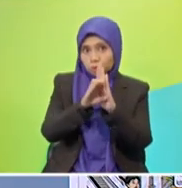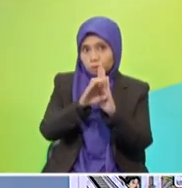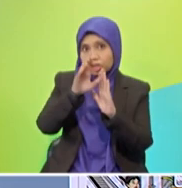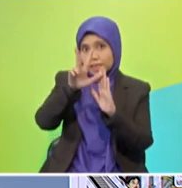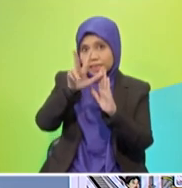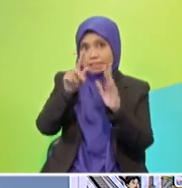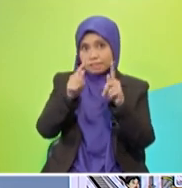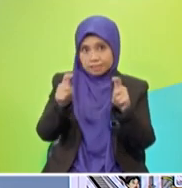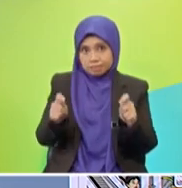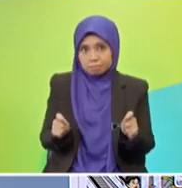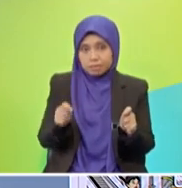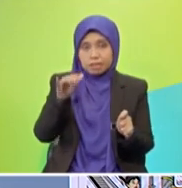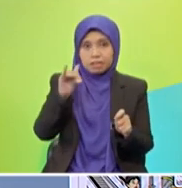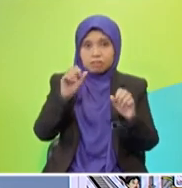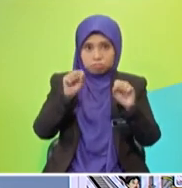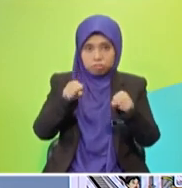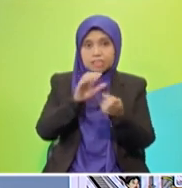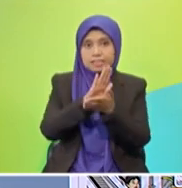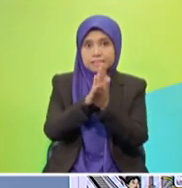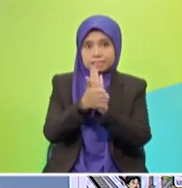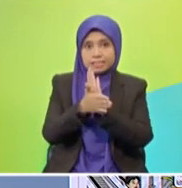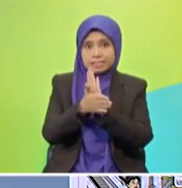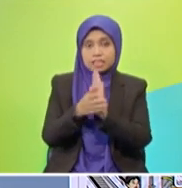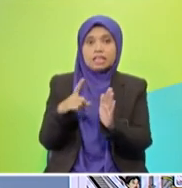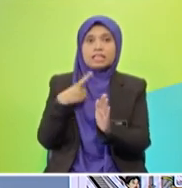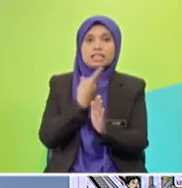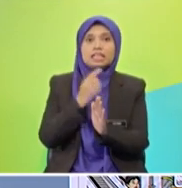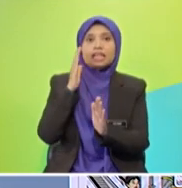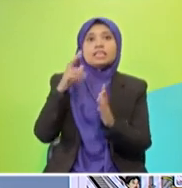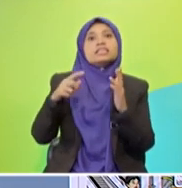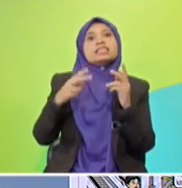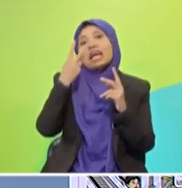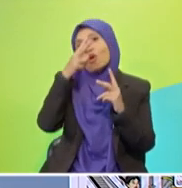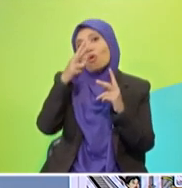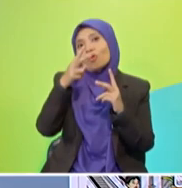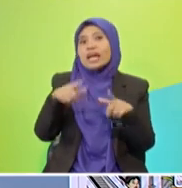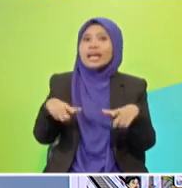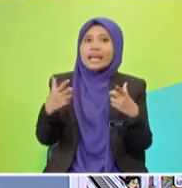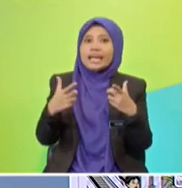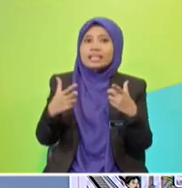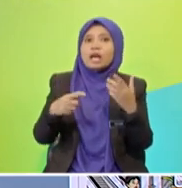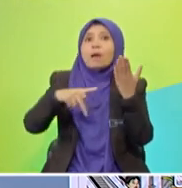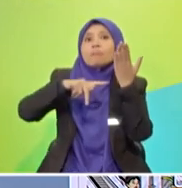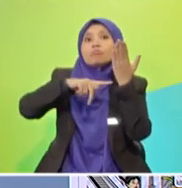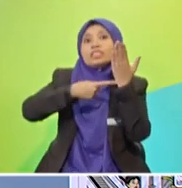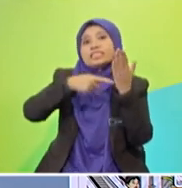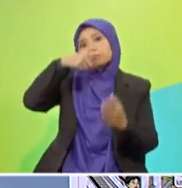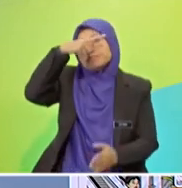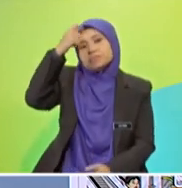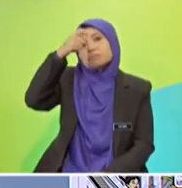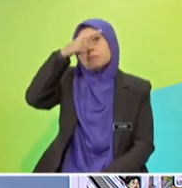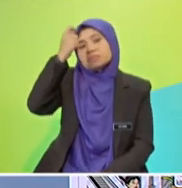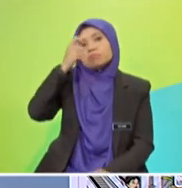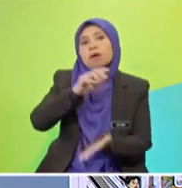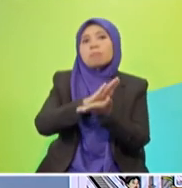kemalangan yang boleh berlaku Baiklah kita akan tengok seterusnya puncak-puncak pelakunya kemalangan